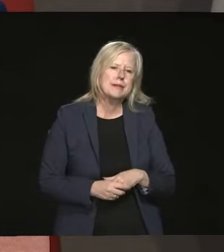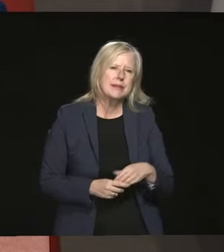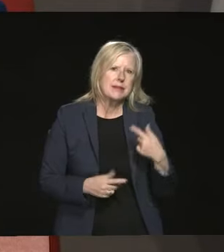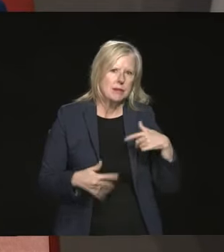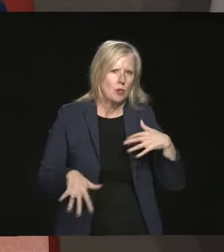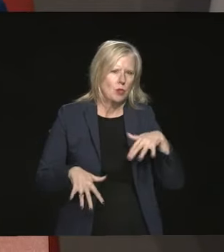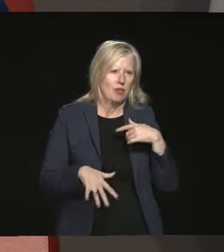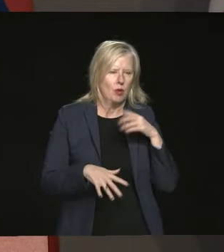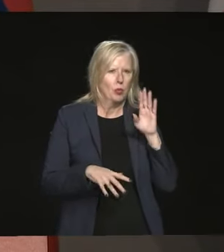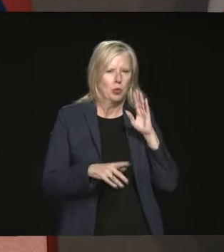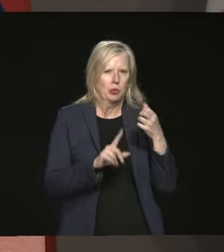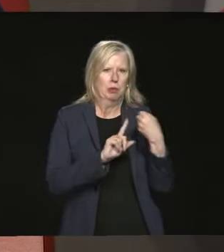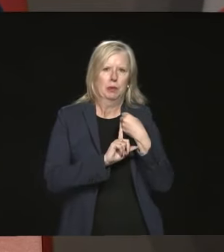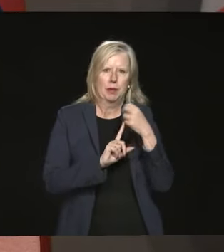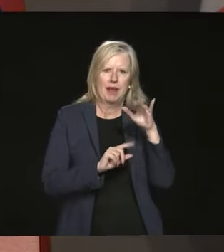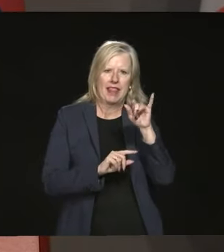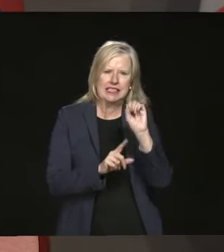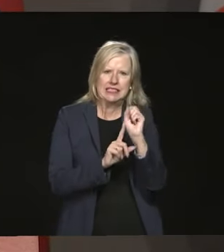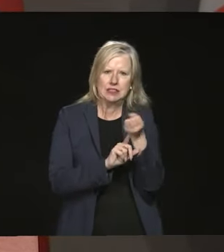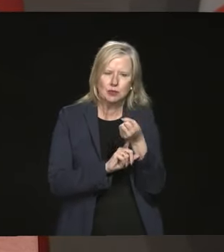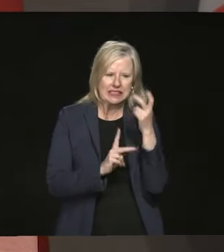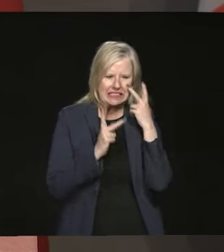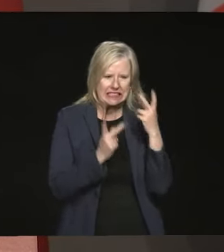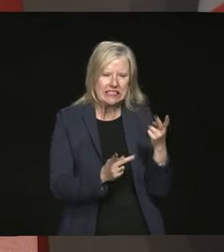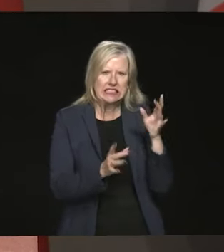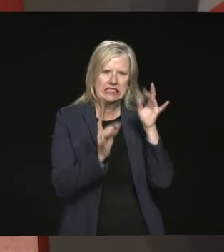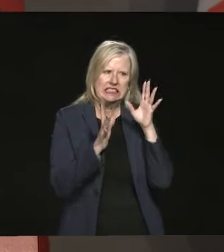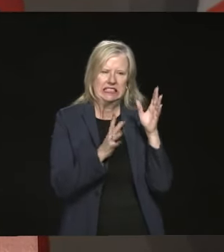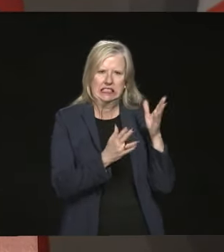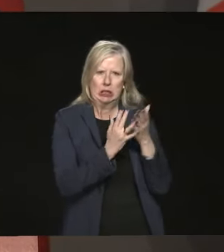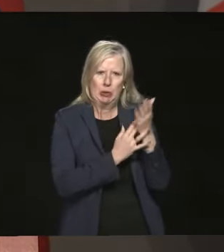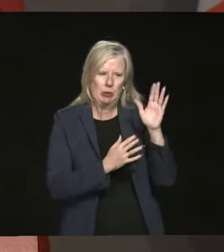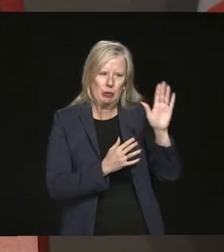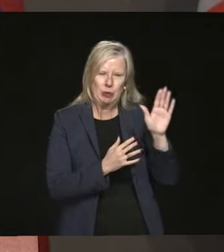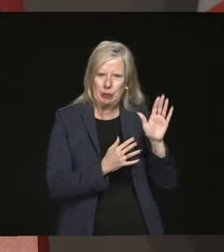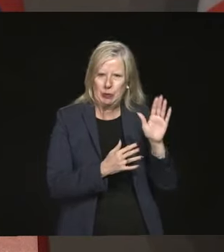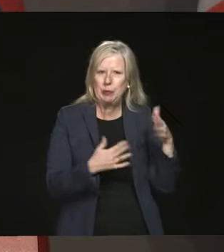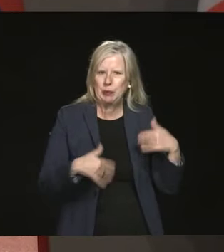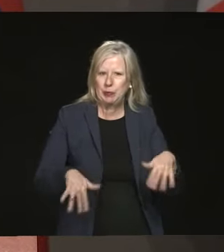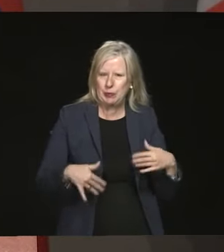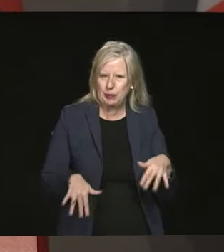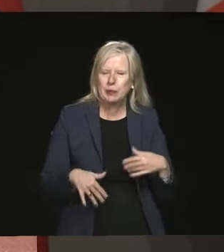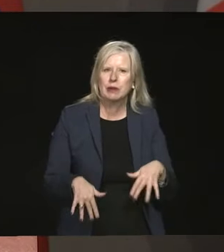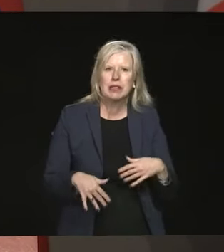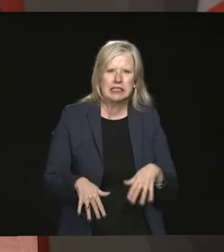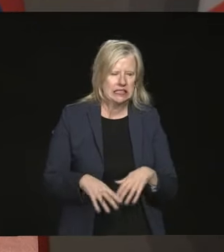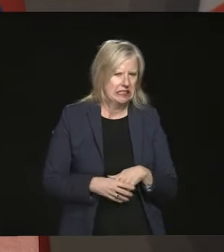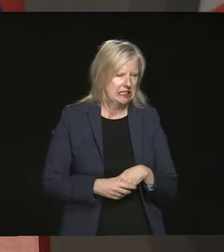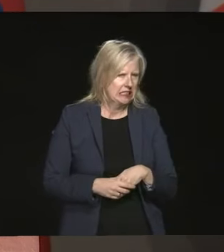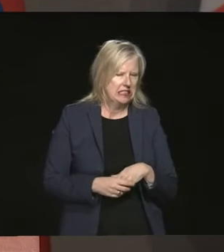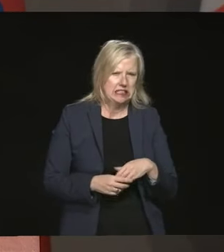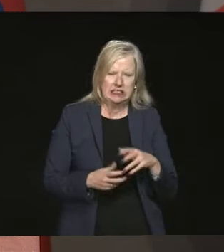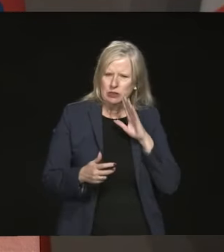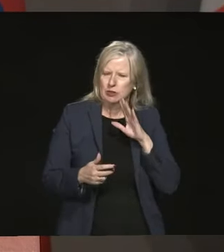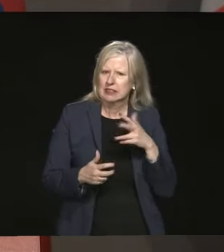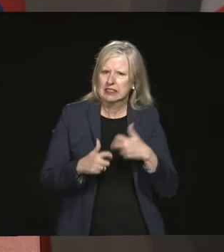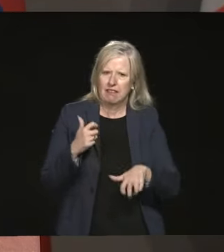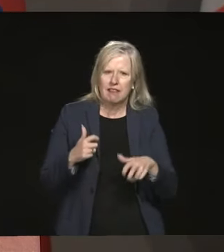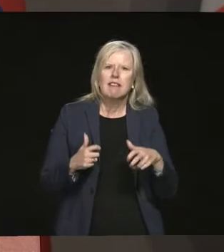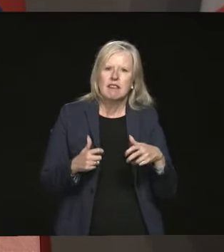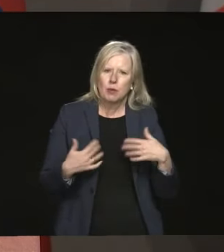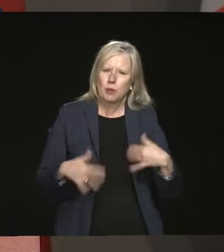retrouvent présentement. La situation très difficile aussi dans laquelle beaucoup des préposés et des travailleurs des